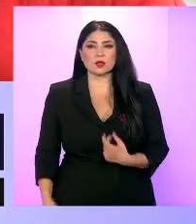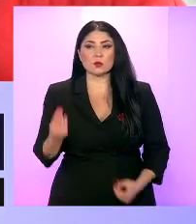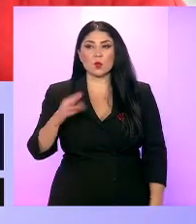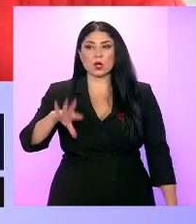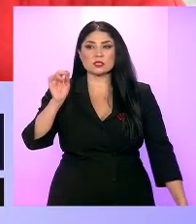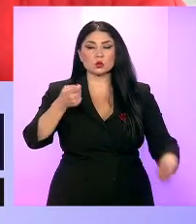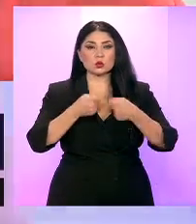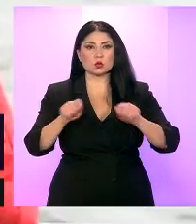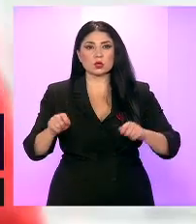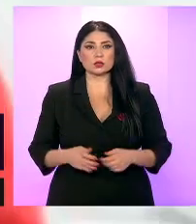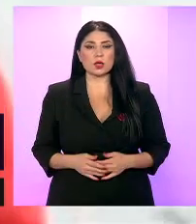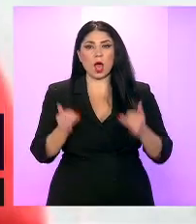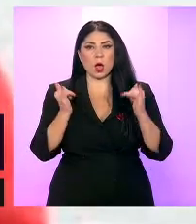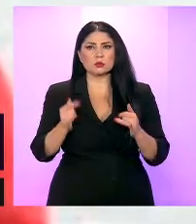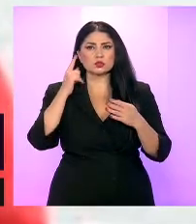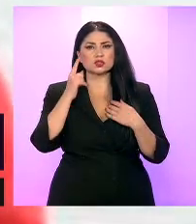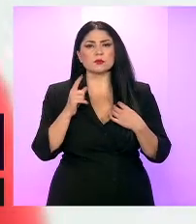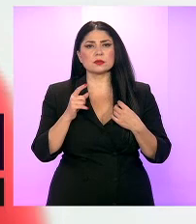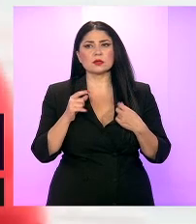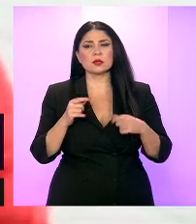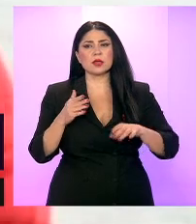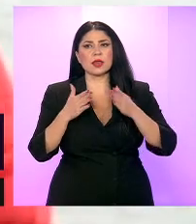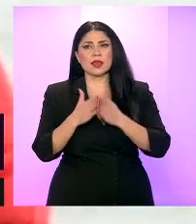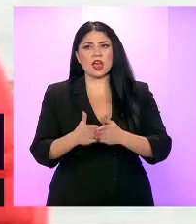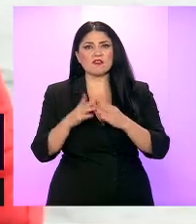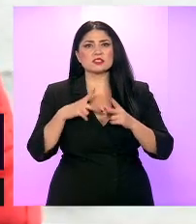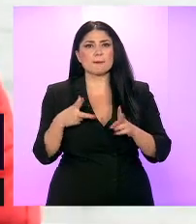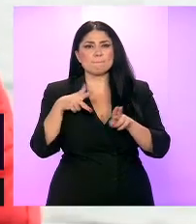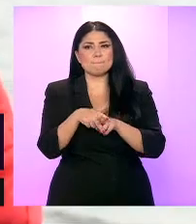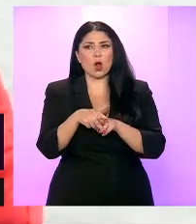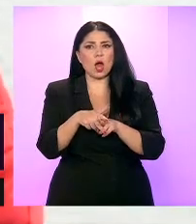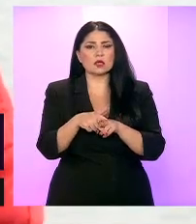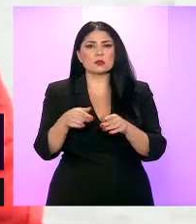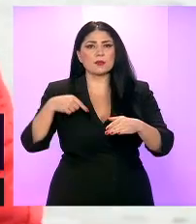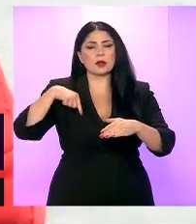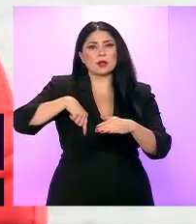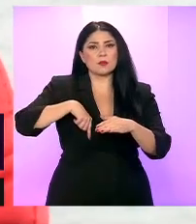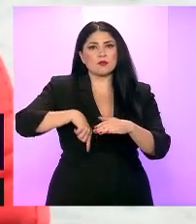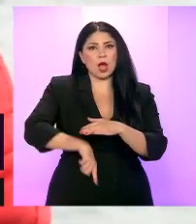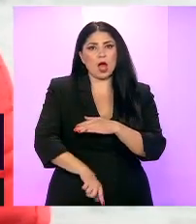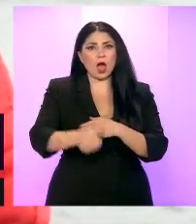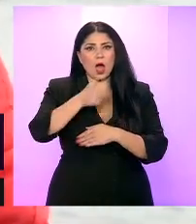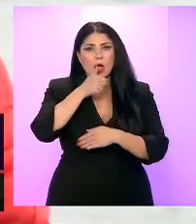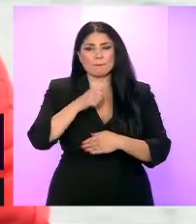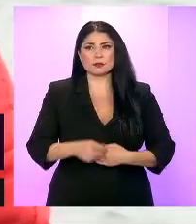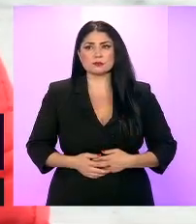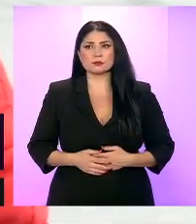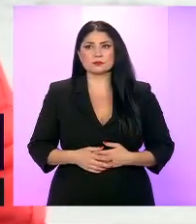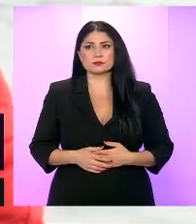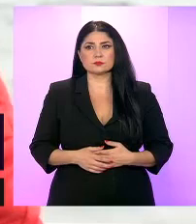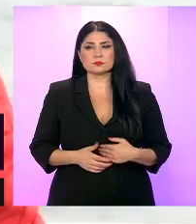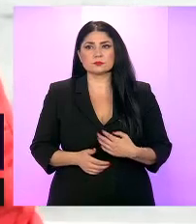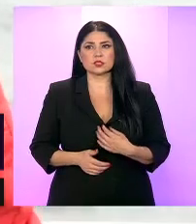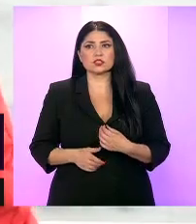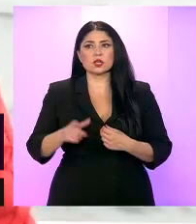Bun găsit tuturor! În acest moment știm că nava este blocată pe fundul mării, iar sala motoare este